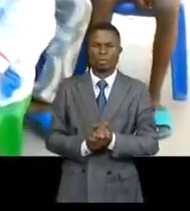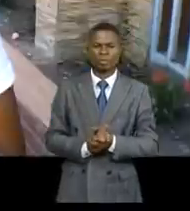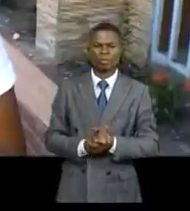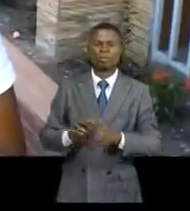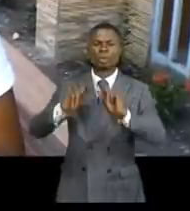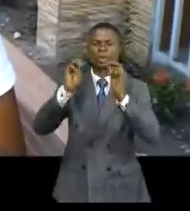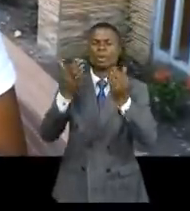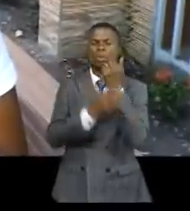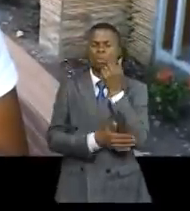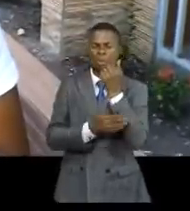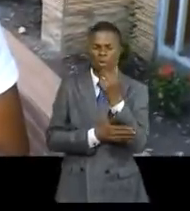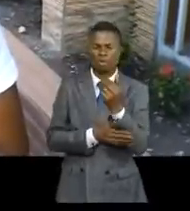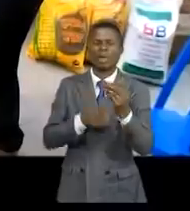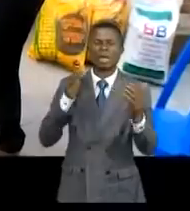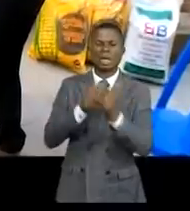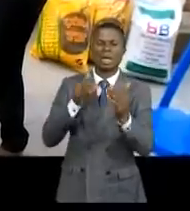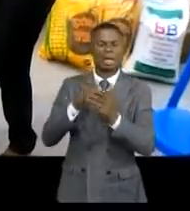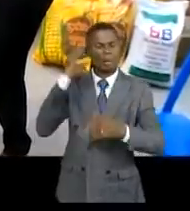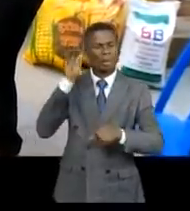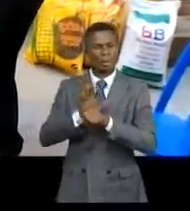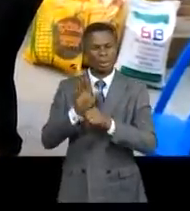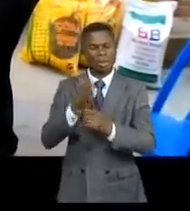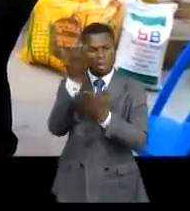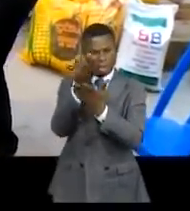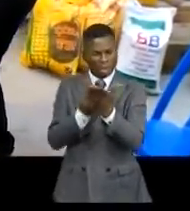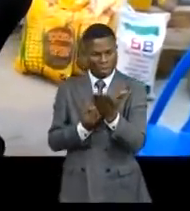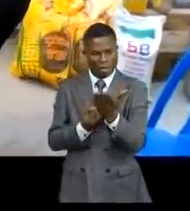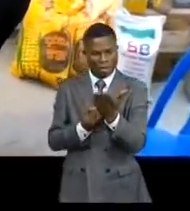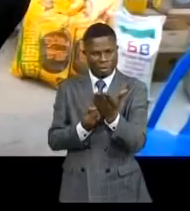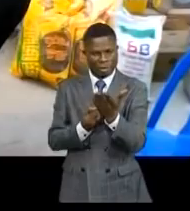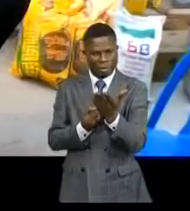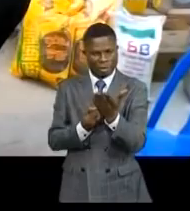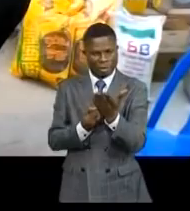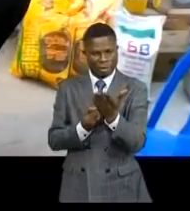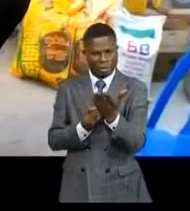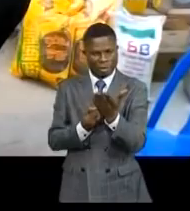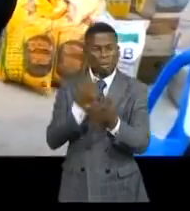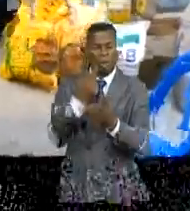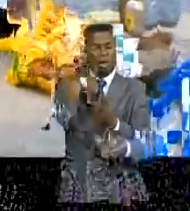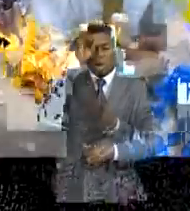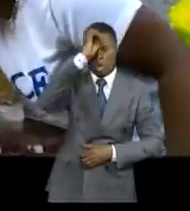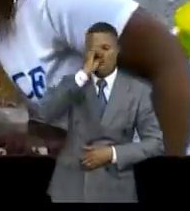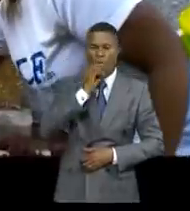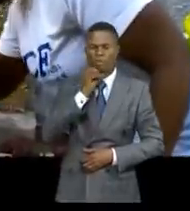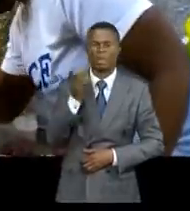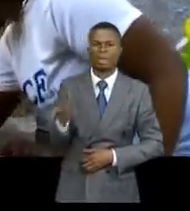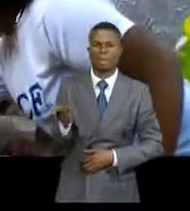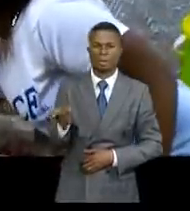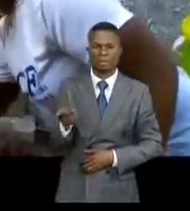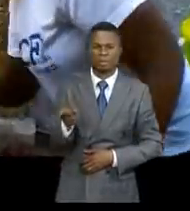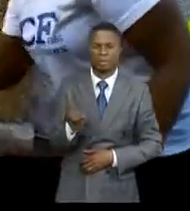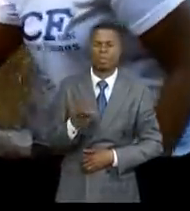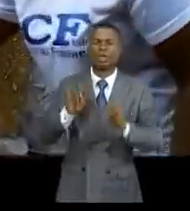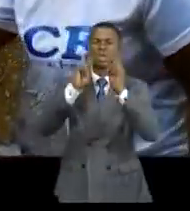vulnérables sont plus exposées. Et sur cette liste, l'on voit directement les orphelins. Cri des